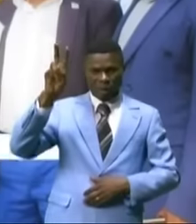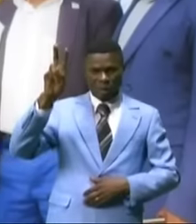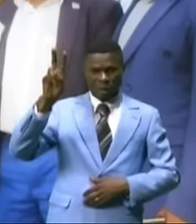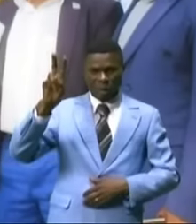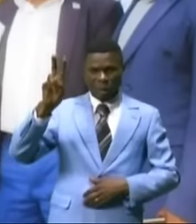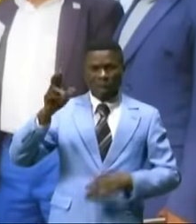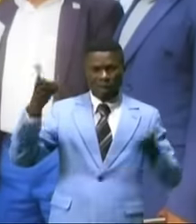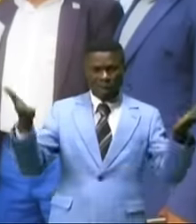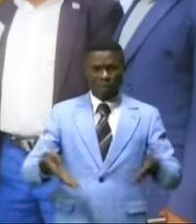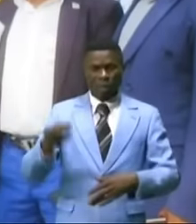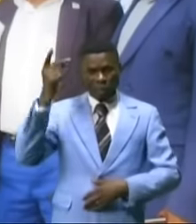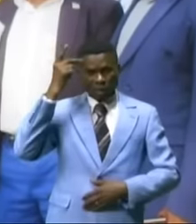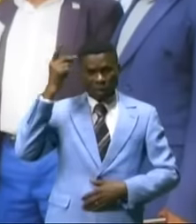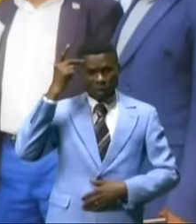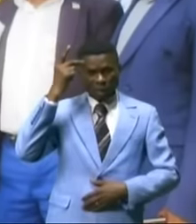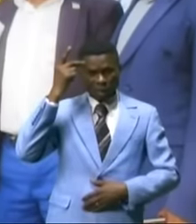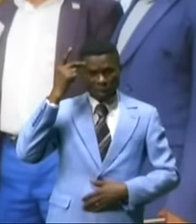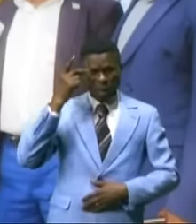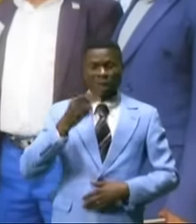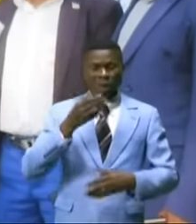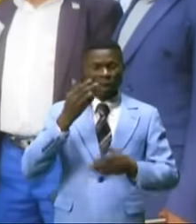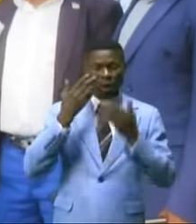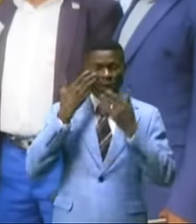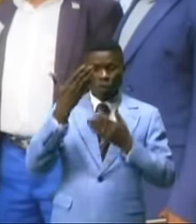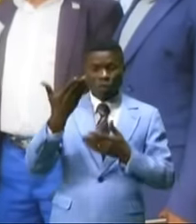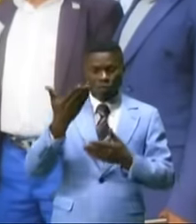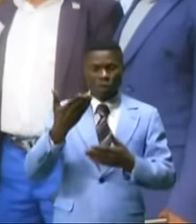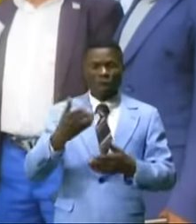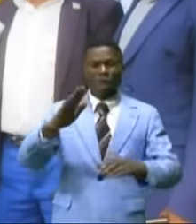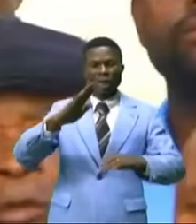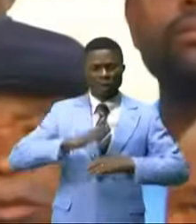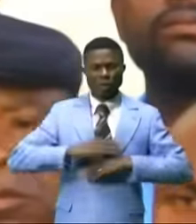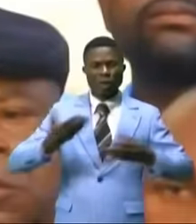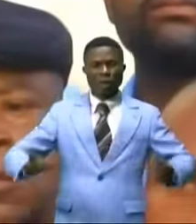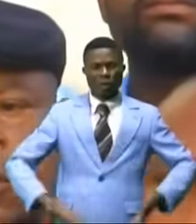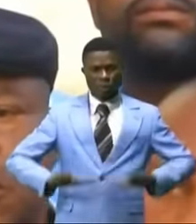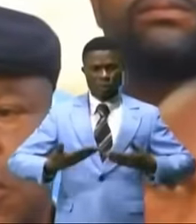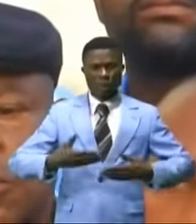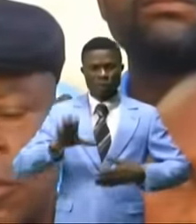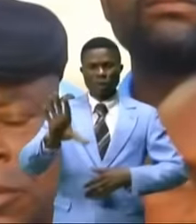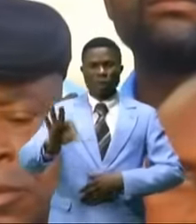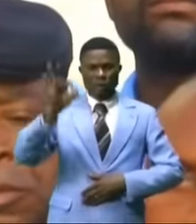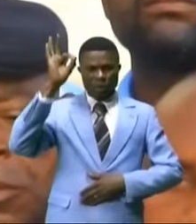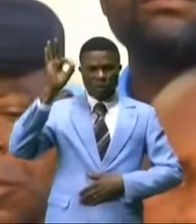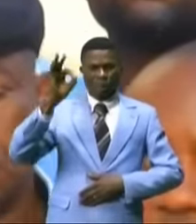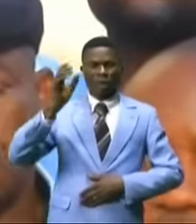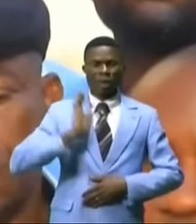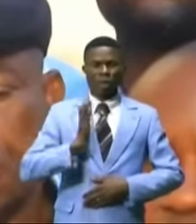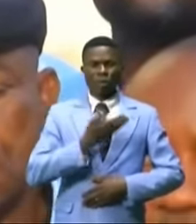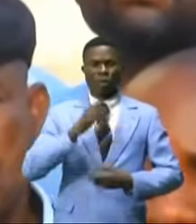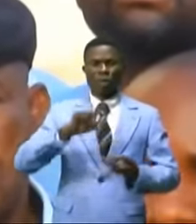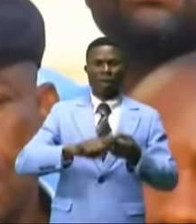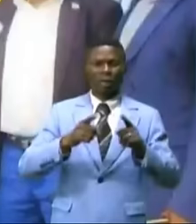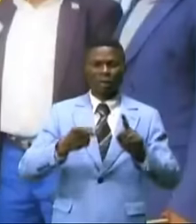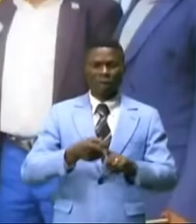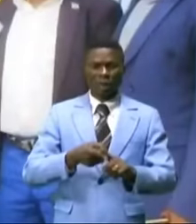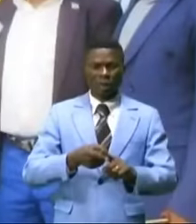à Kinshasa, avions suivi avec satisfaction et enthousiasme la désignation de notre collègue